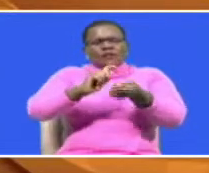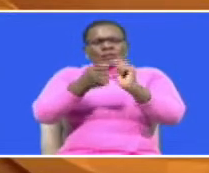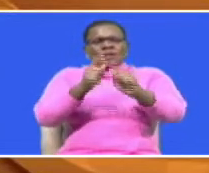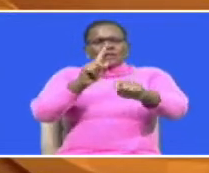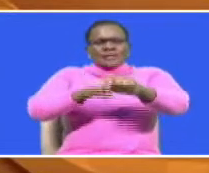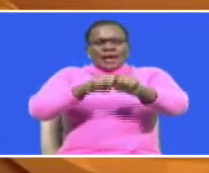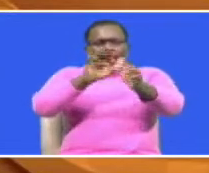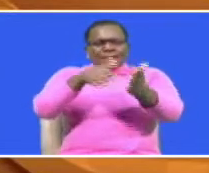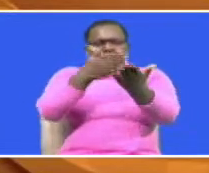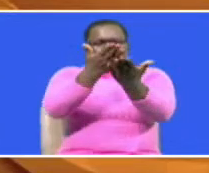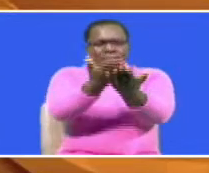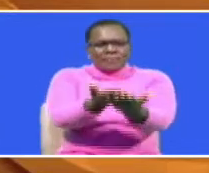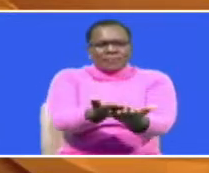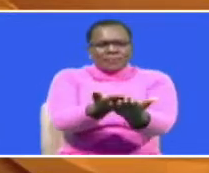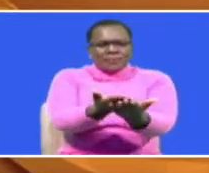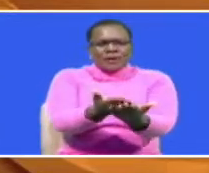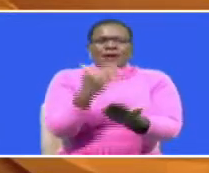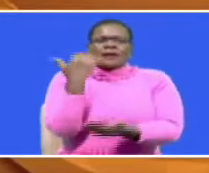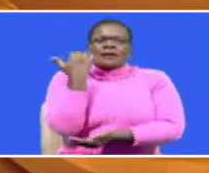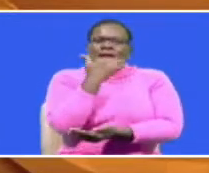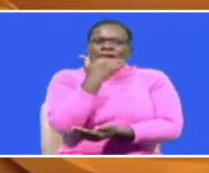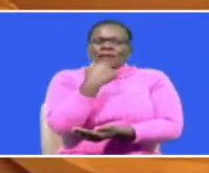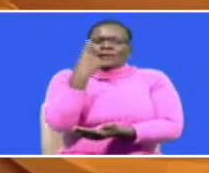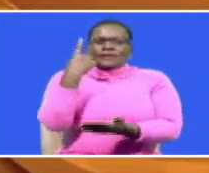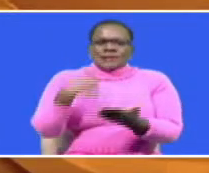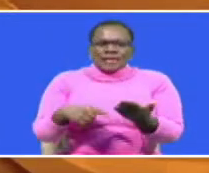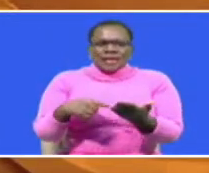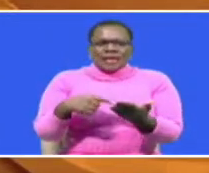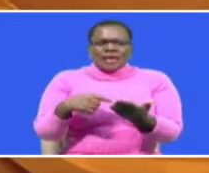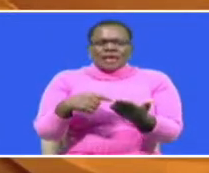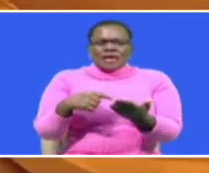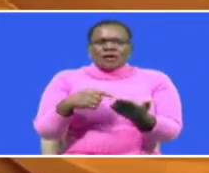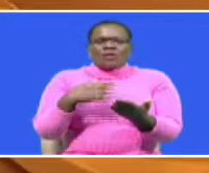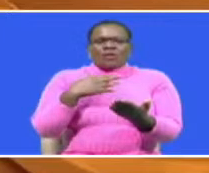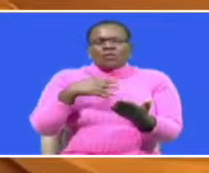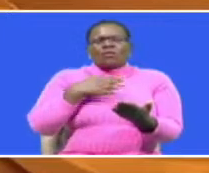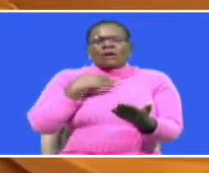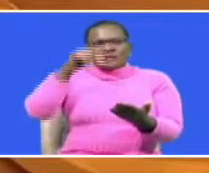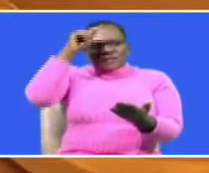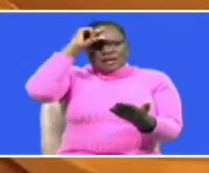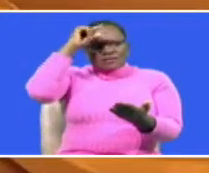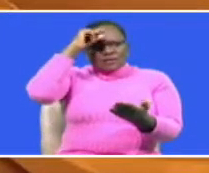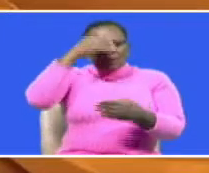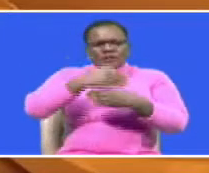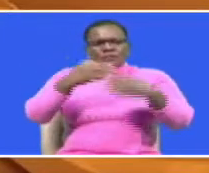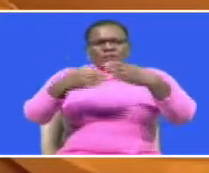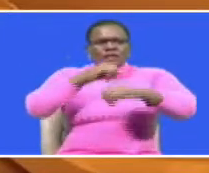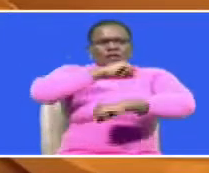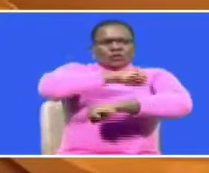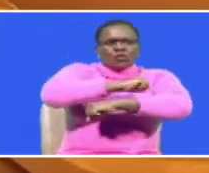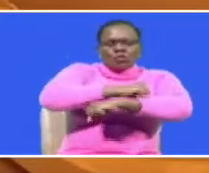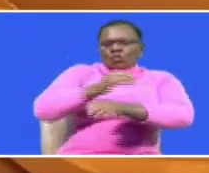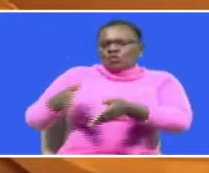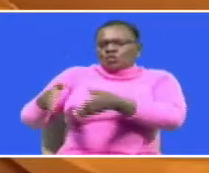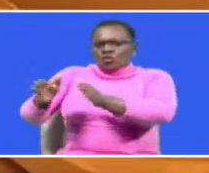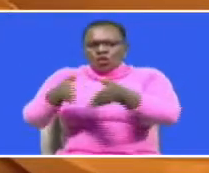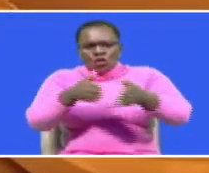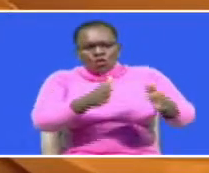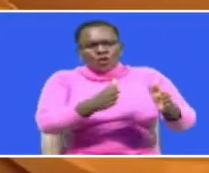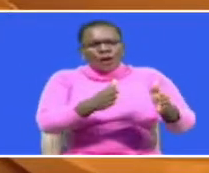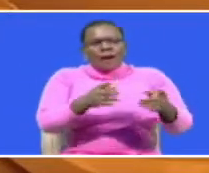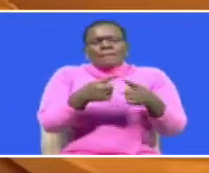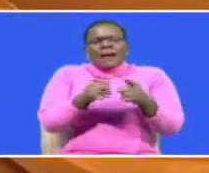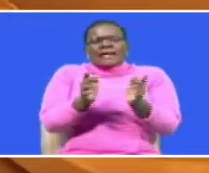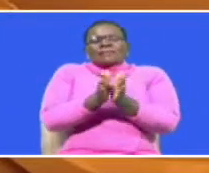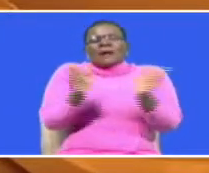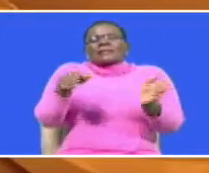wakati utakapowasilishwa. Gachagua anadai kuwa hamna haja ya kuitaka serikali kujenga shule na barabara, na ilhali